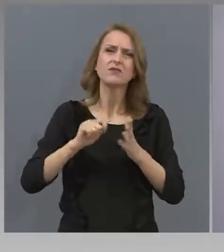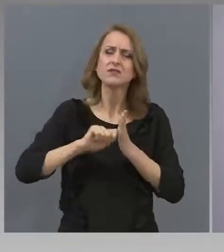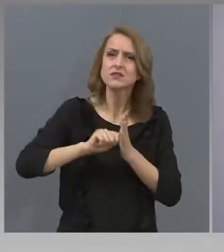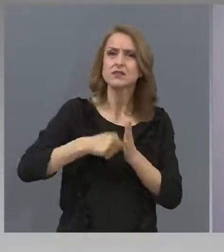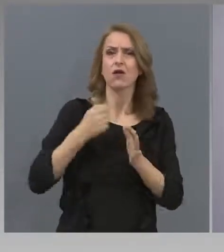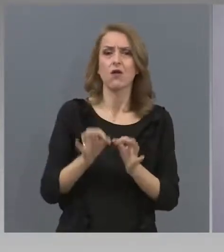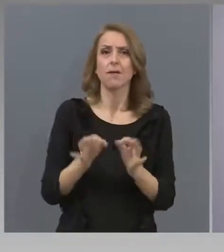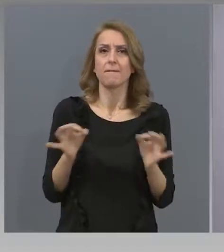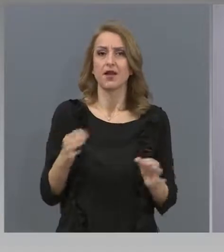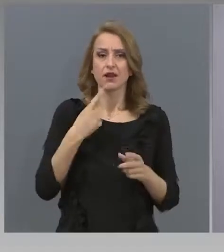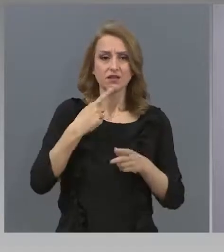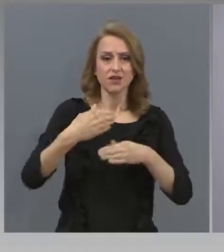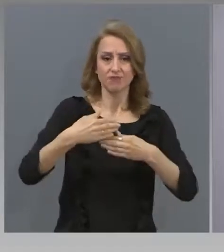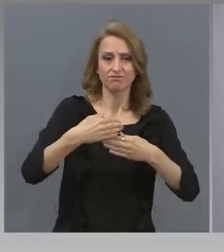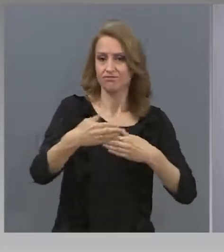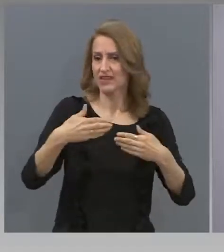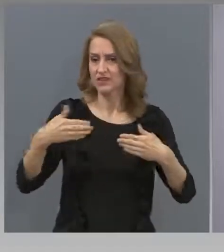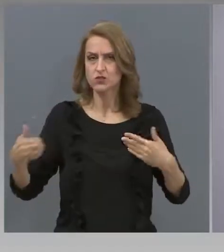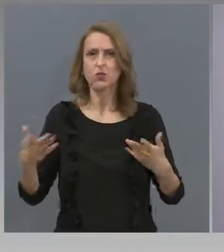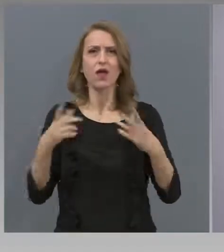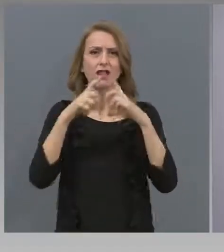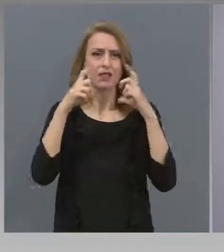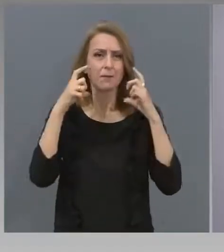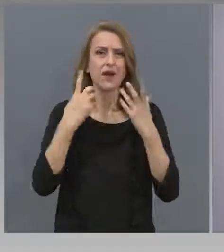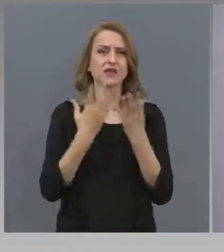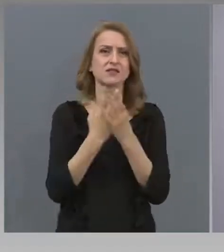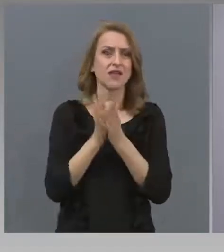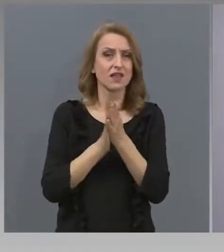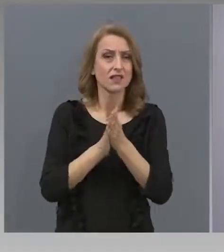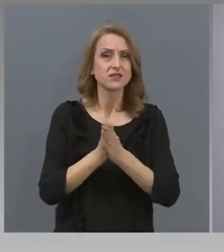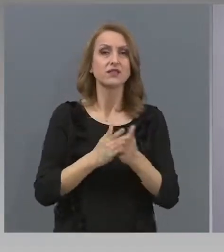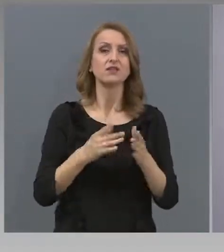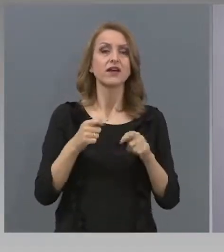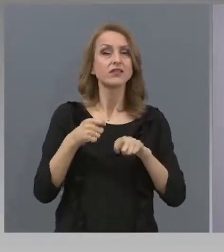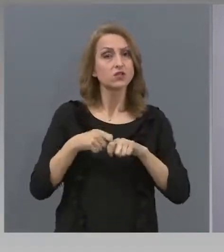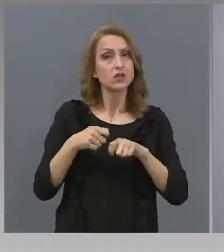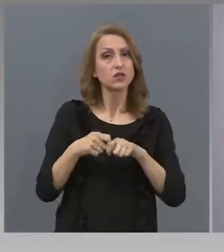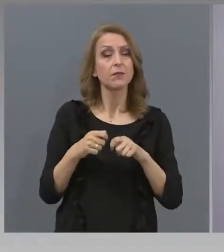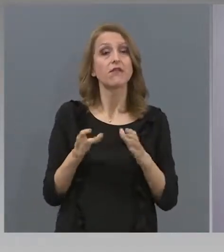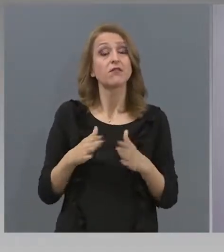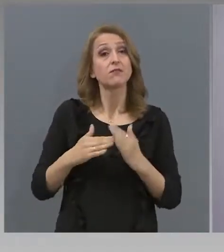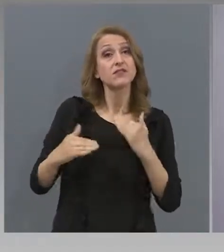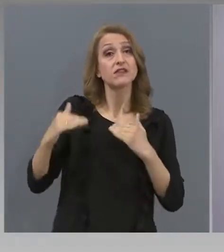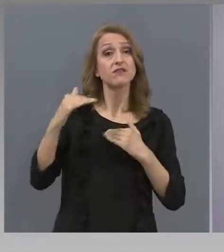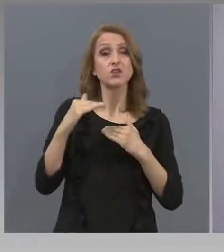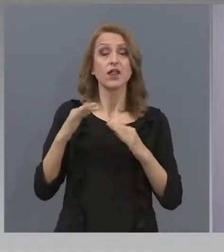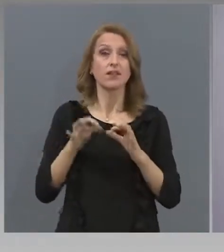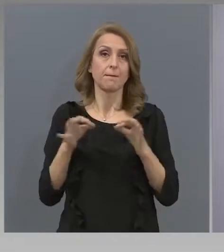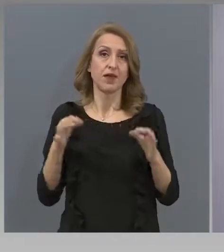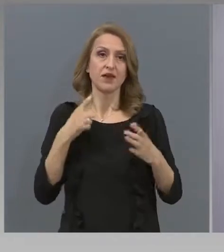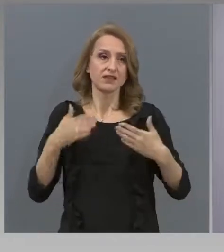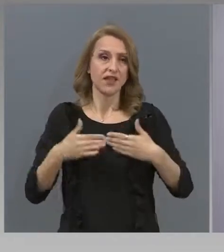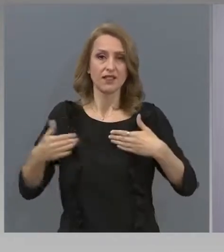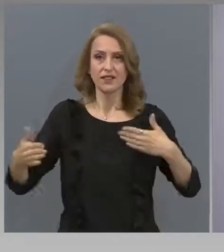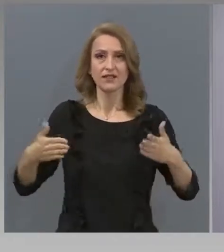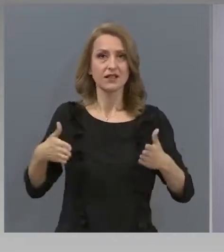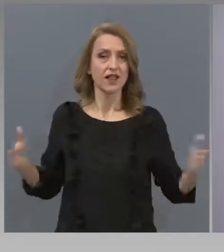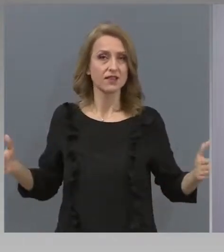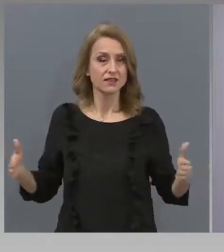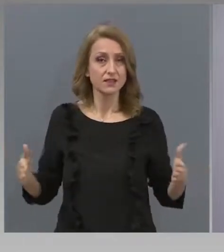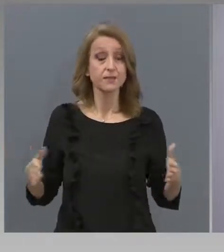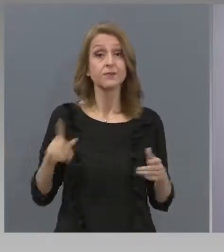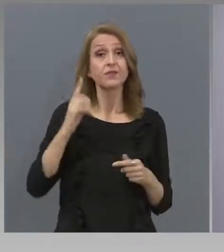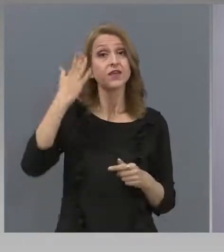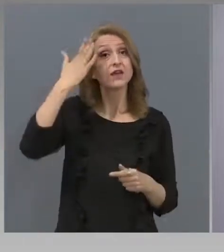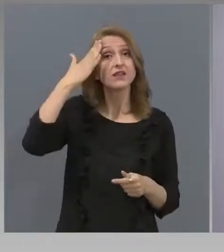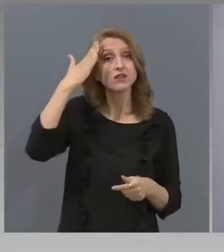противоепидемични мерки и завишени мерки за дистанция и дезинфекция. Държавните